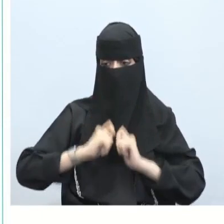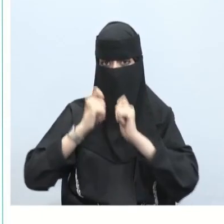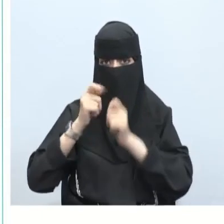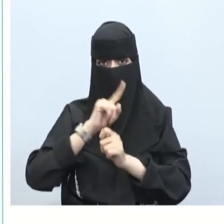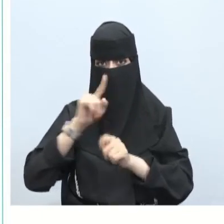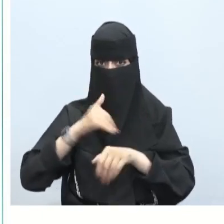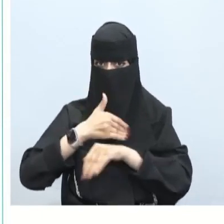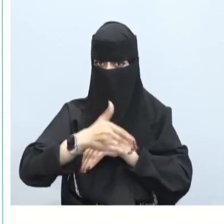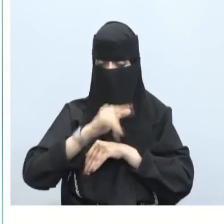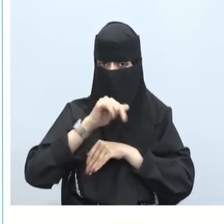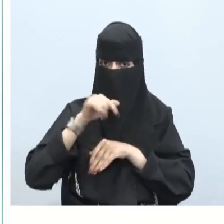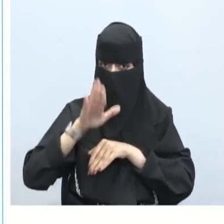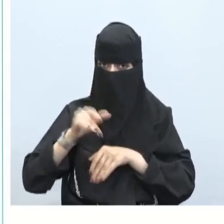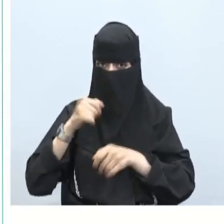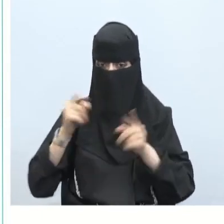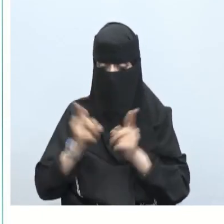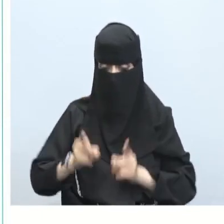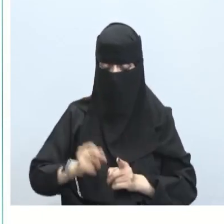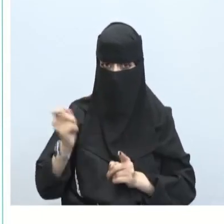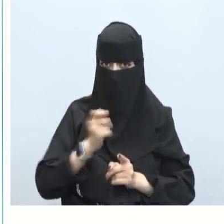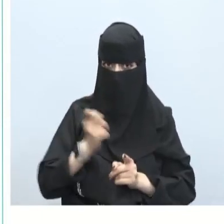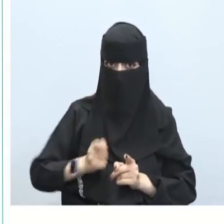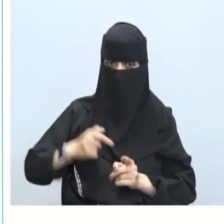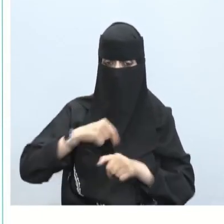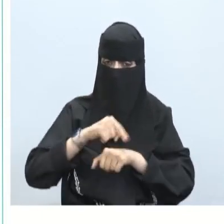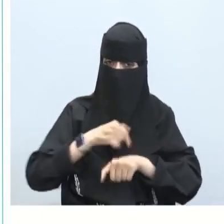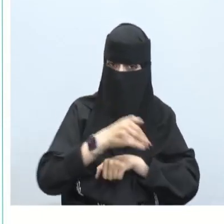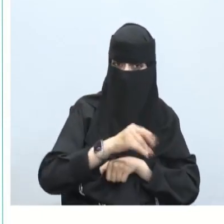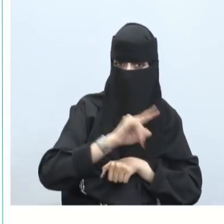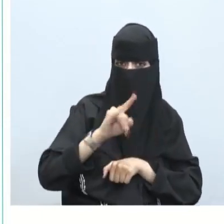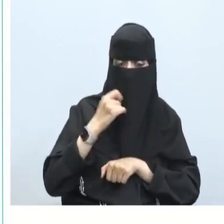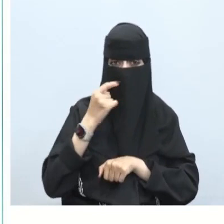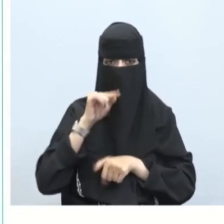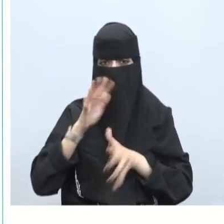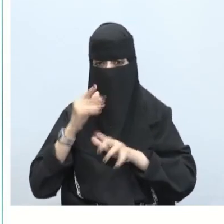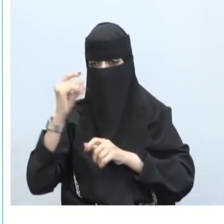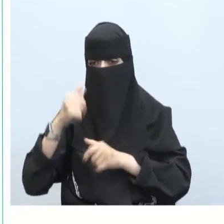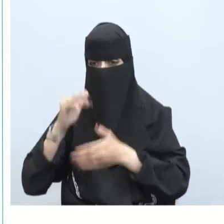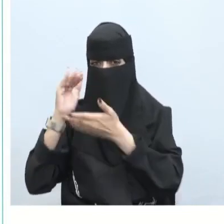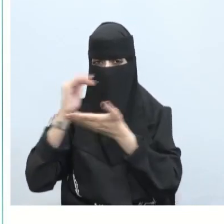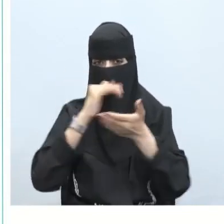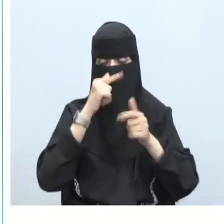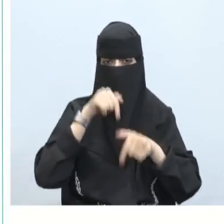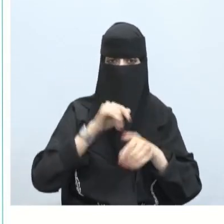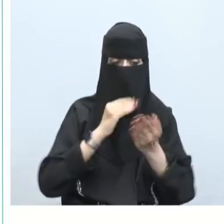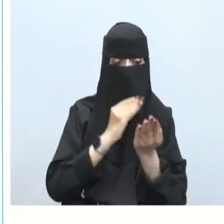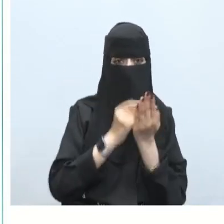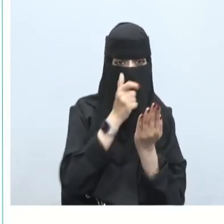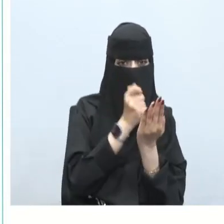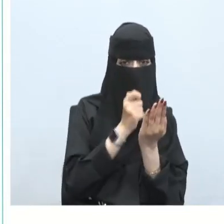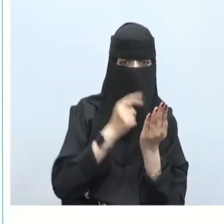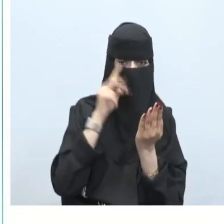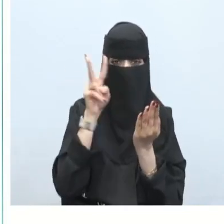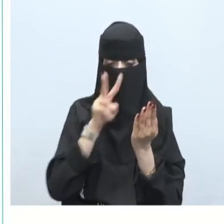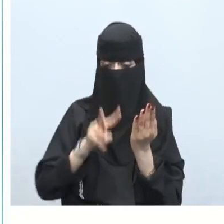نتاخر حينما يكون الحصر يدوي والجرد يدوي قد نتاخر لا نعلم كم المنتجات لذلك ظهرت الباركودات وظهرت